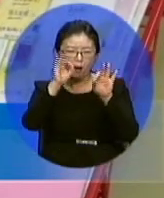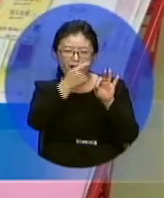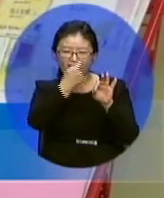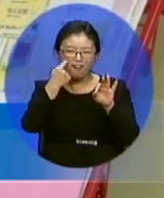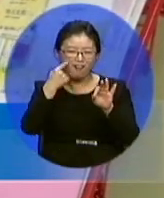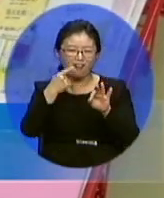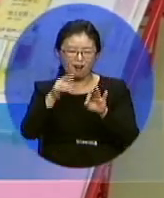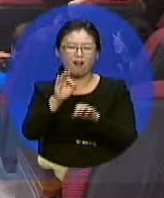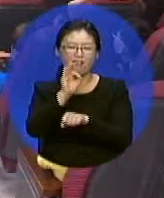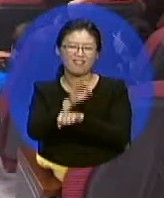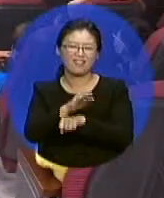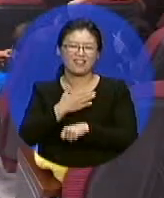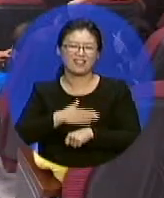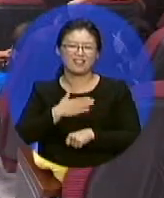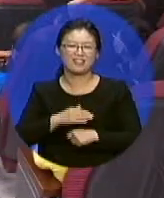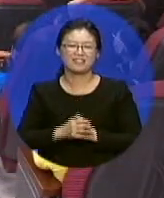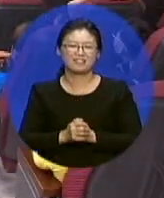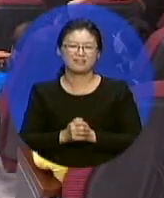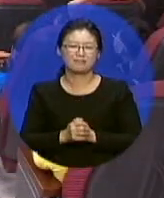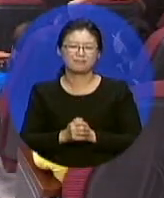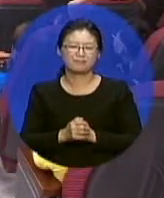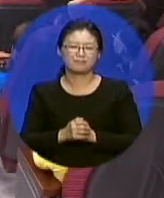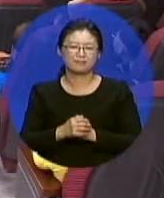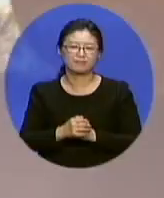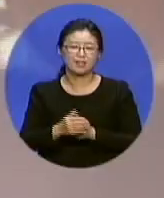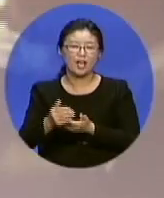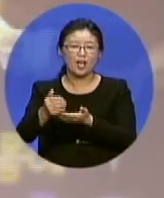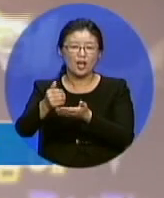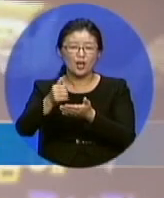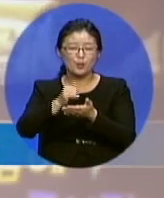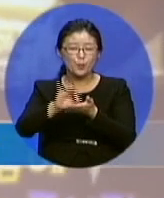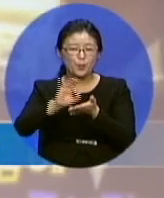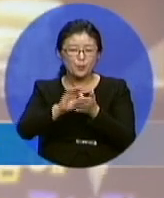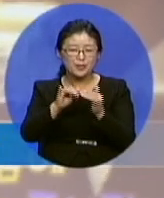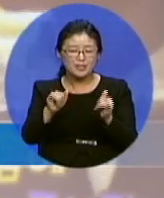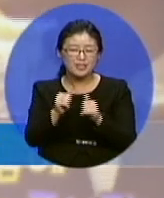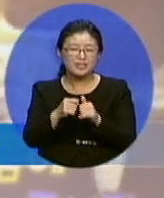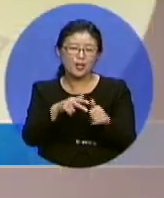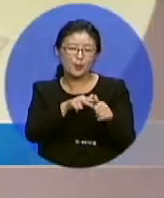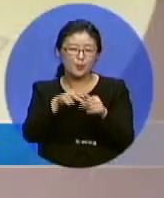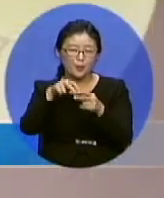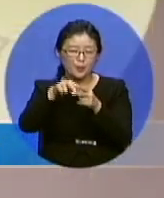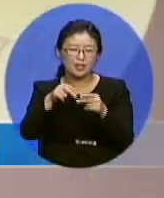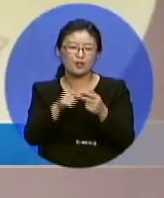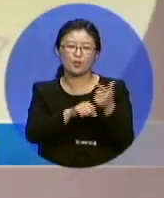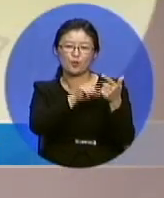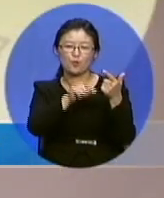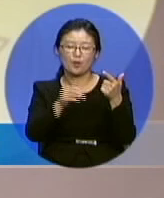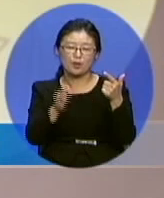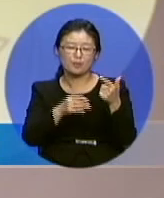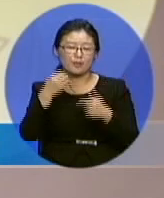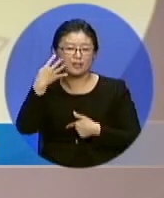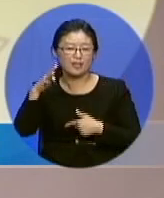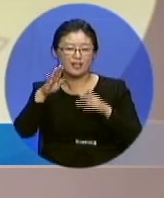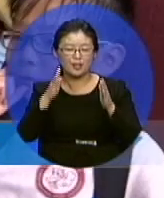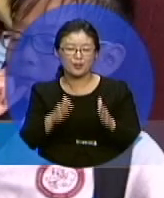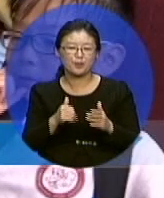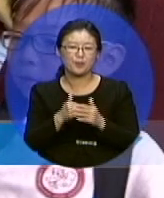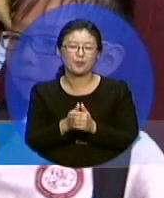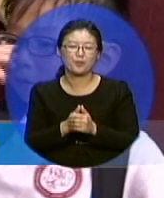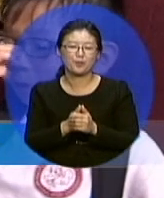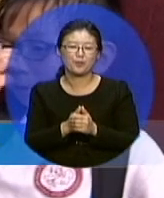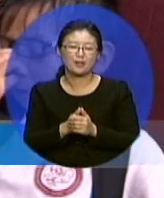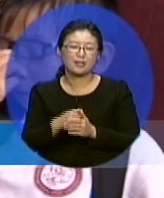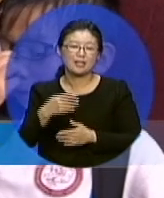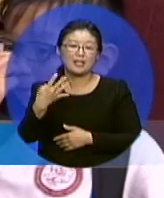거 알았어요. 경기도 소비자정보센터 주관으로 올해 6월부터 4개월 동안 도내 14,000여